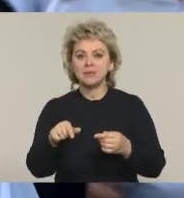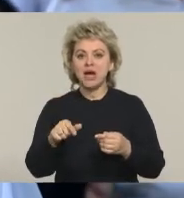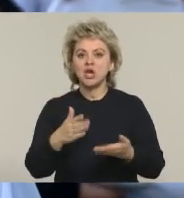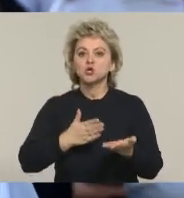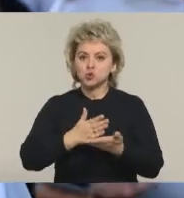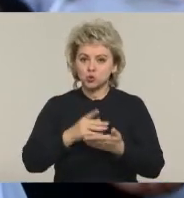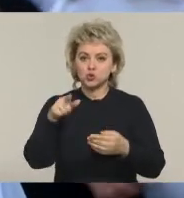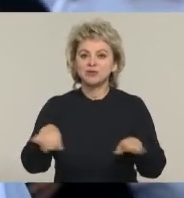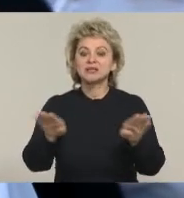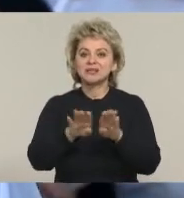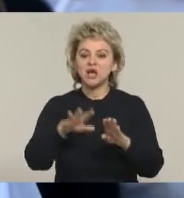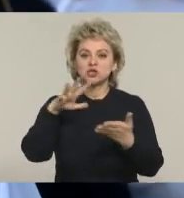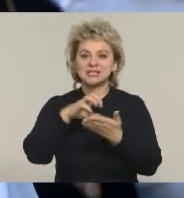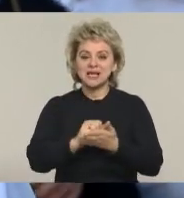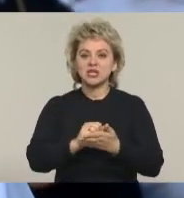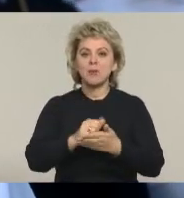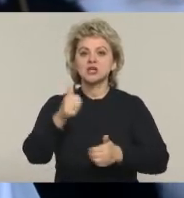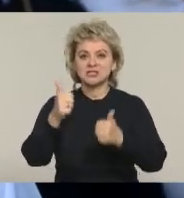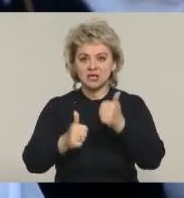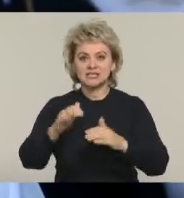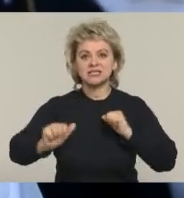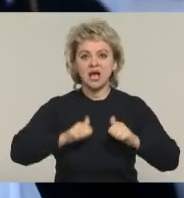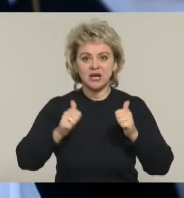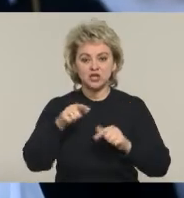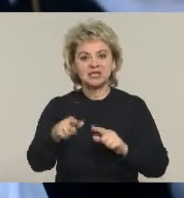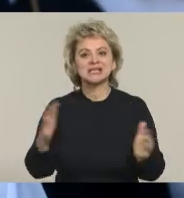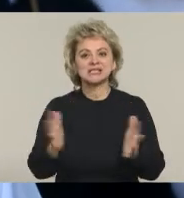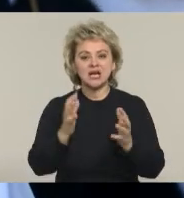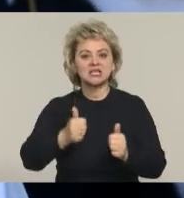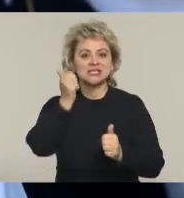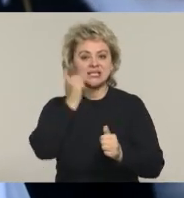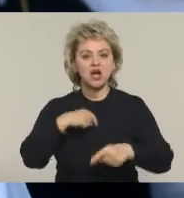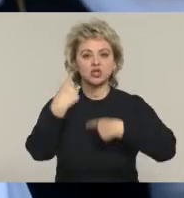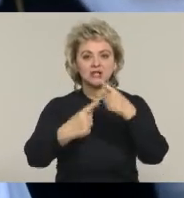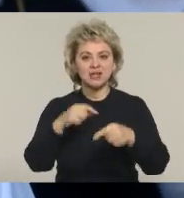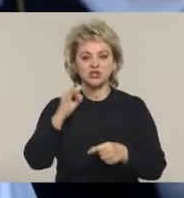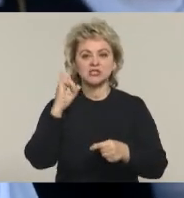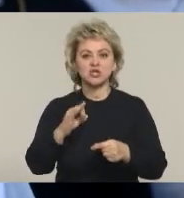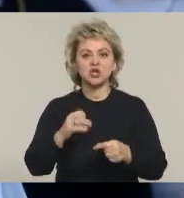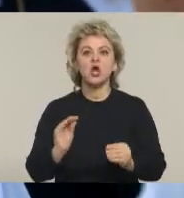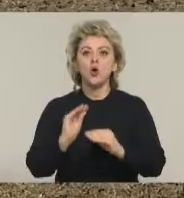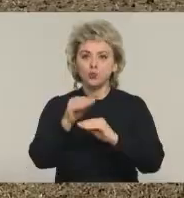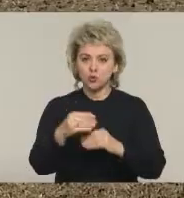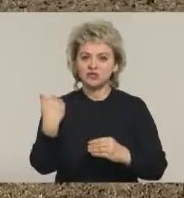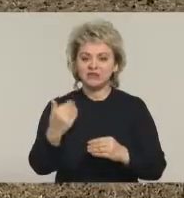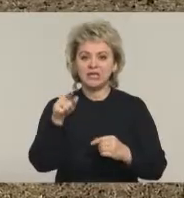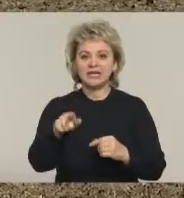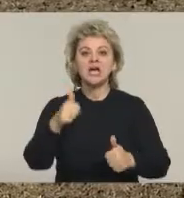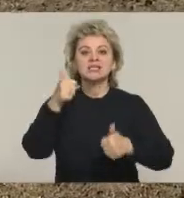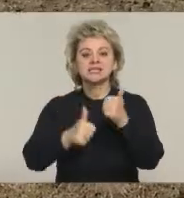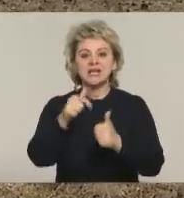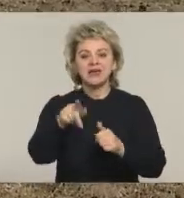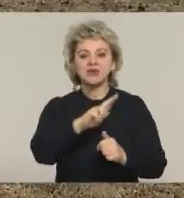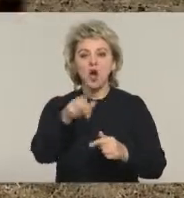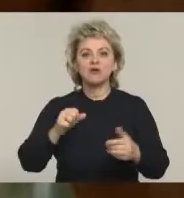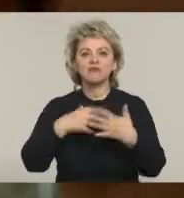несения службы, они также занимаются джигитовкой, сохранив старые традиции и приумножив их. На соревнования,